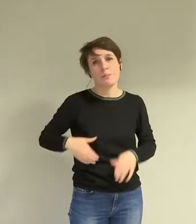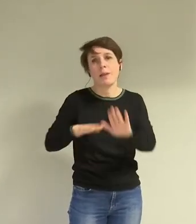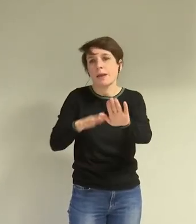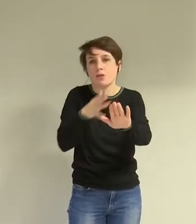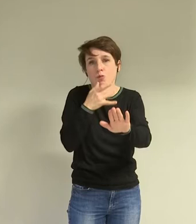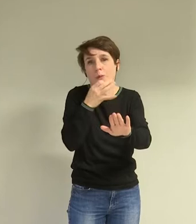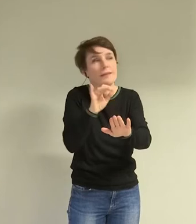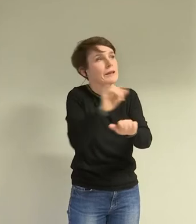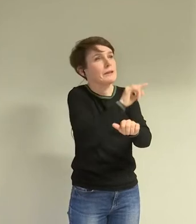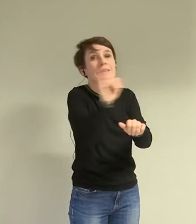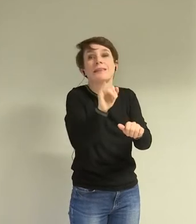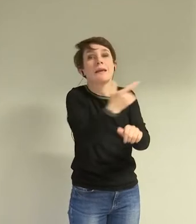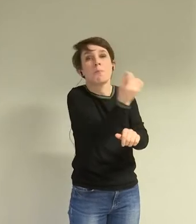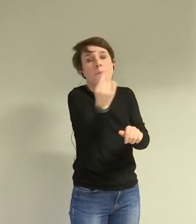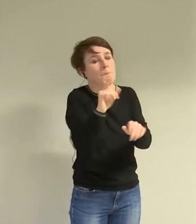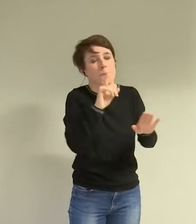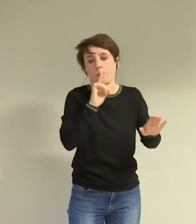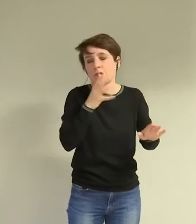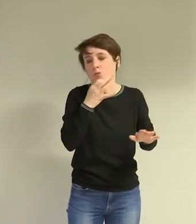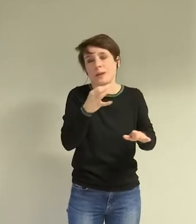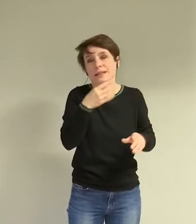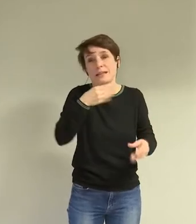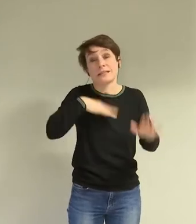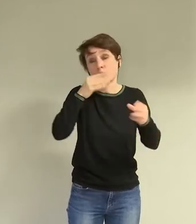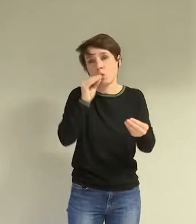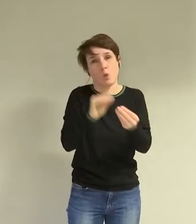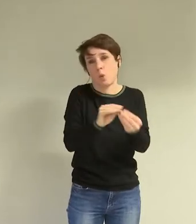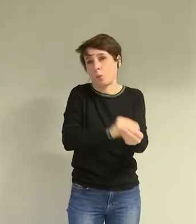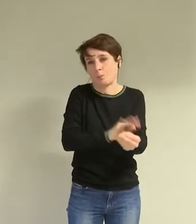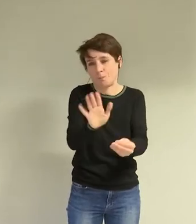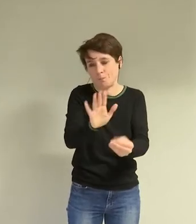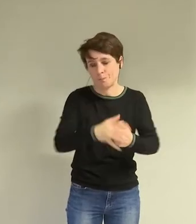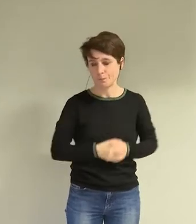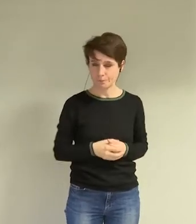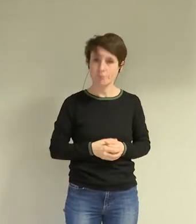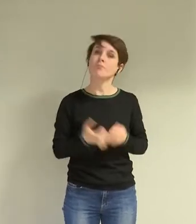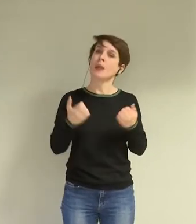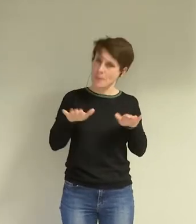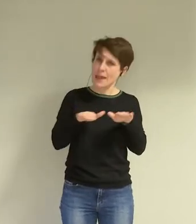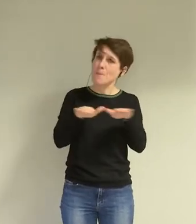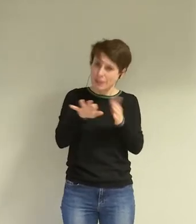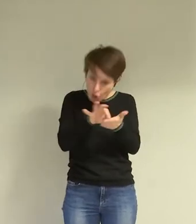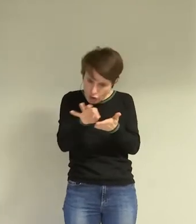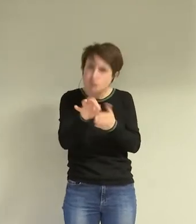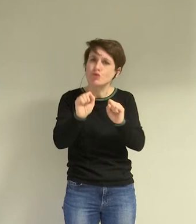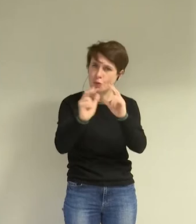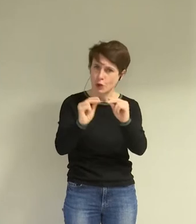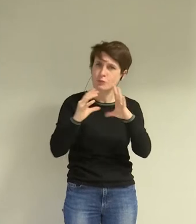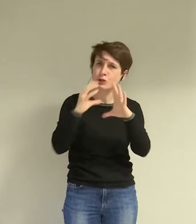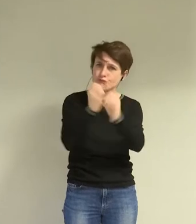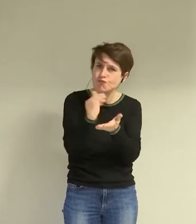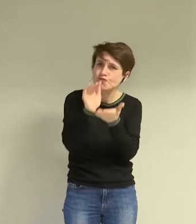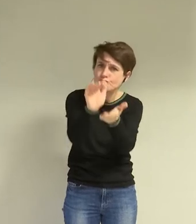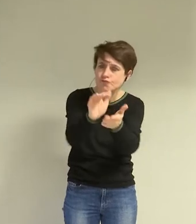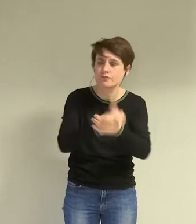des éléments les éléments que vous demandez je peux néanmoins partager avec vous la méthode que nous comptons adopté la première